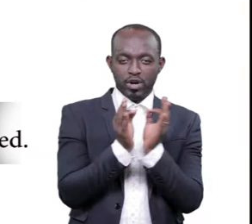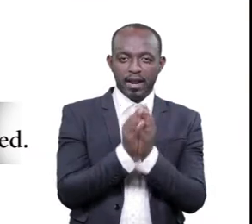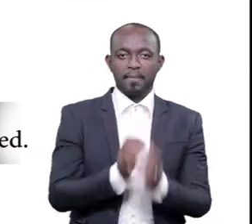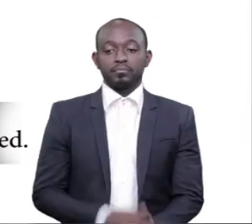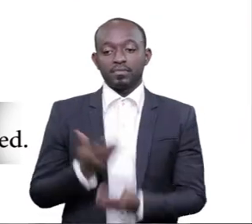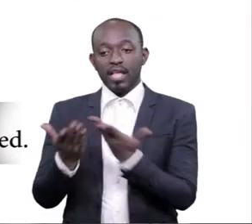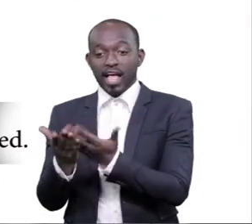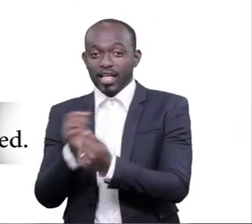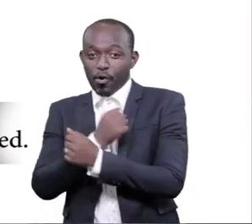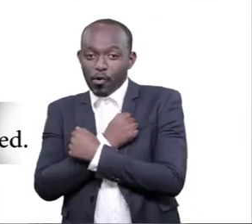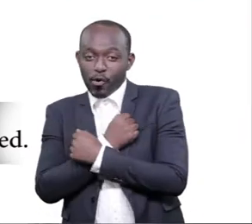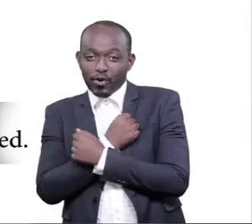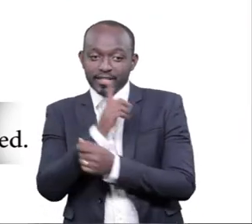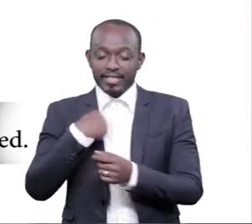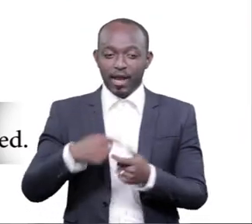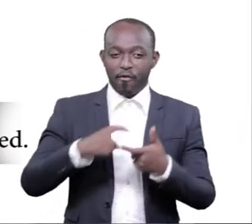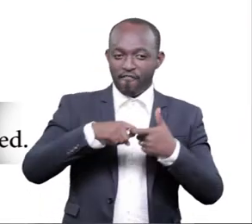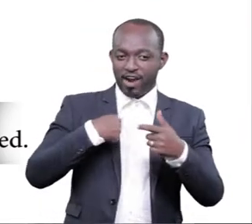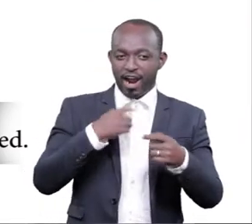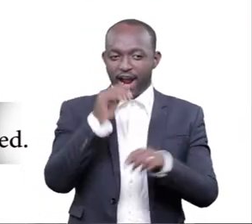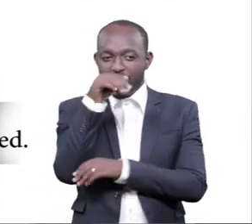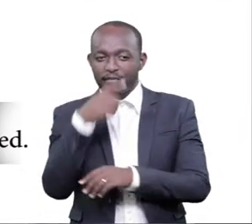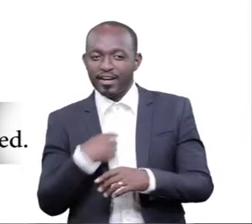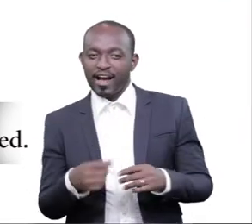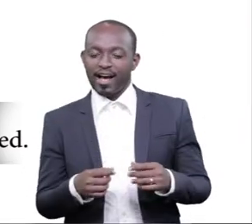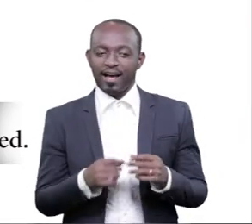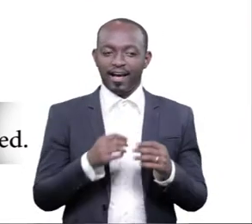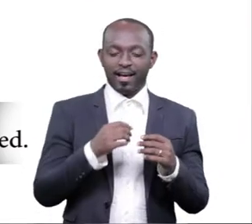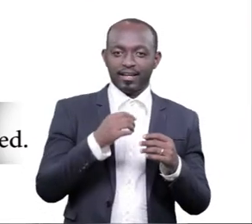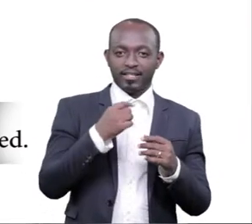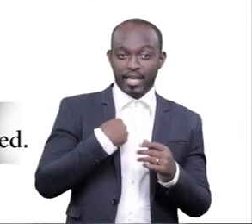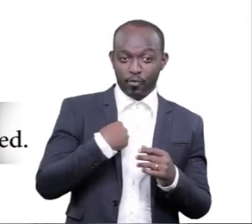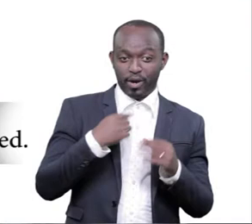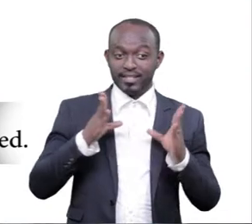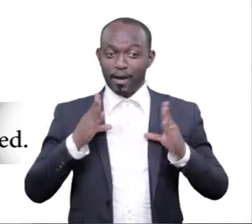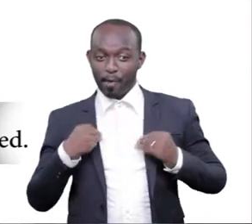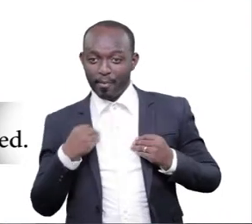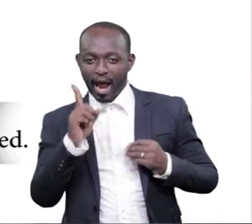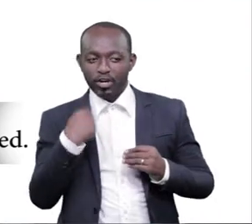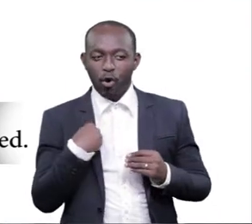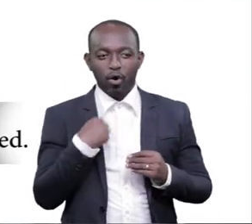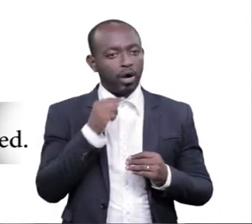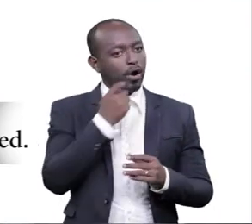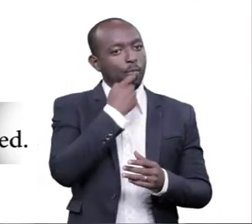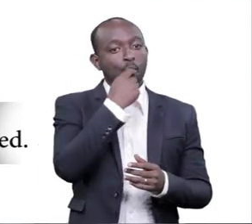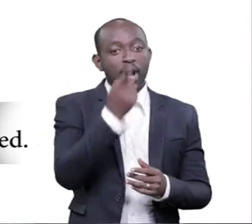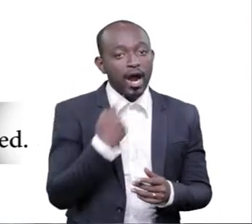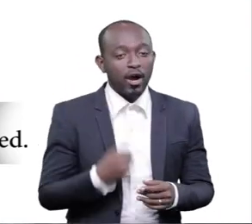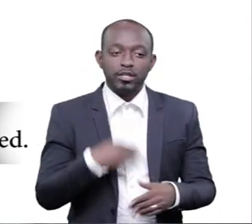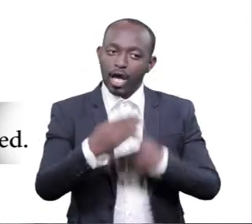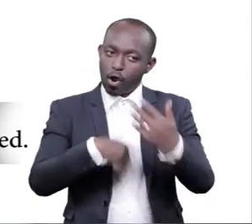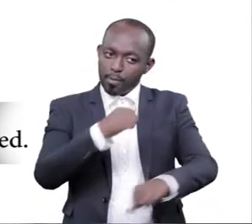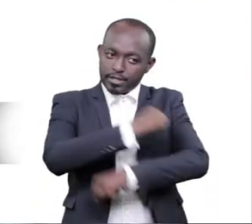ansaba urukundo urukundo rumwemerera ariko muri uko kurumwemera mubwira ko tazambuza kurangiza amashuri